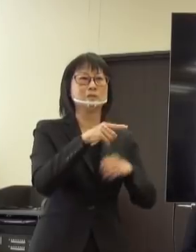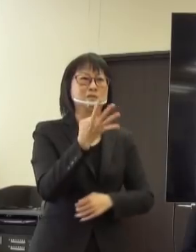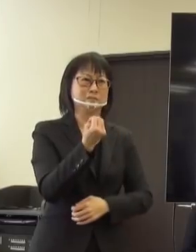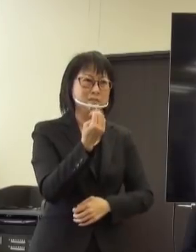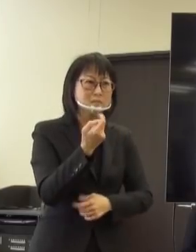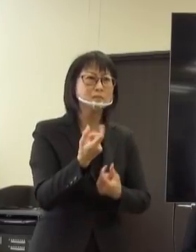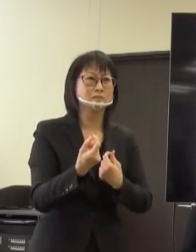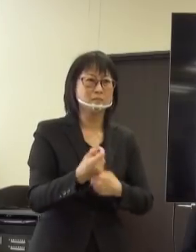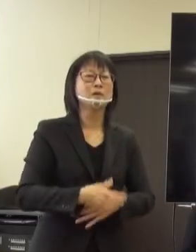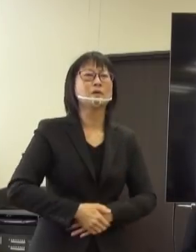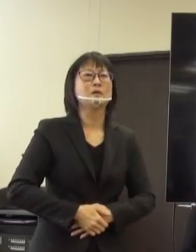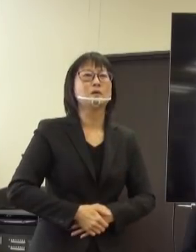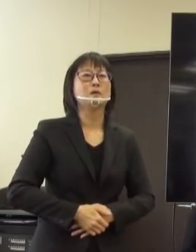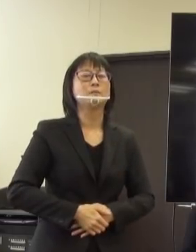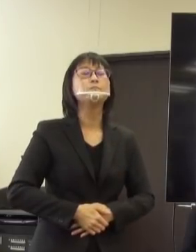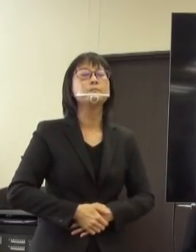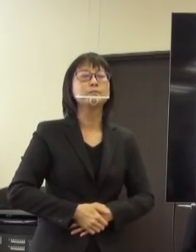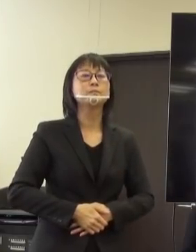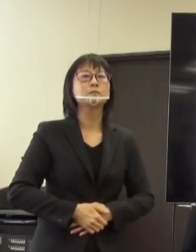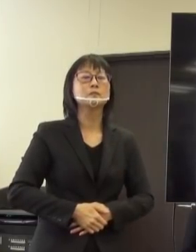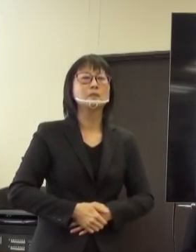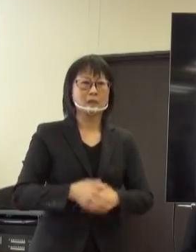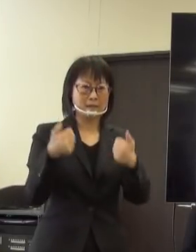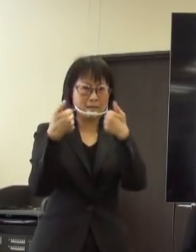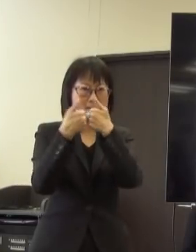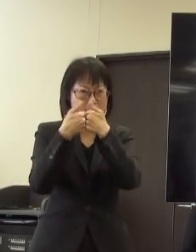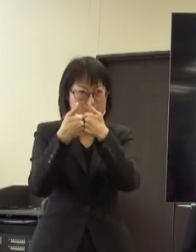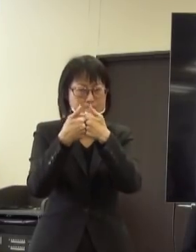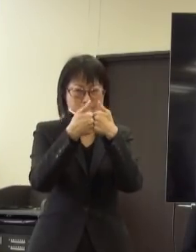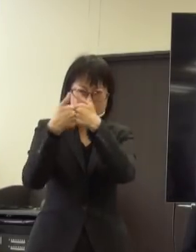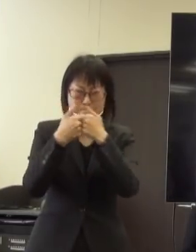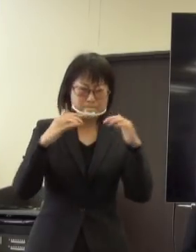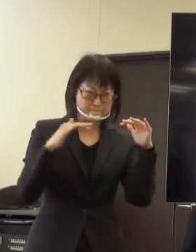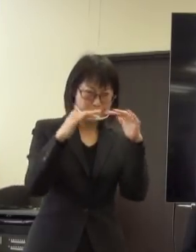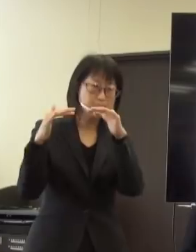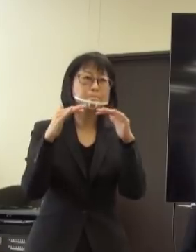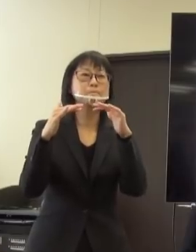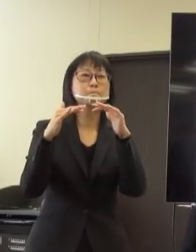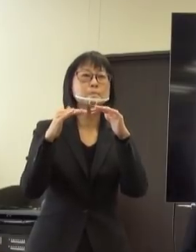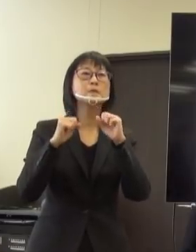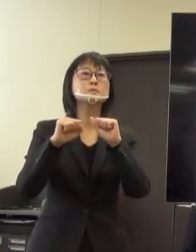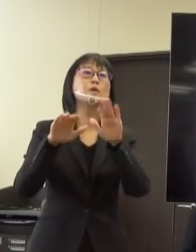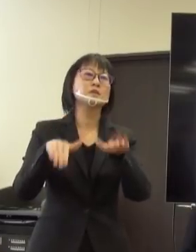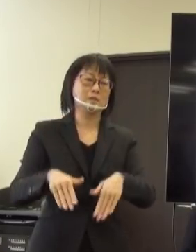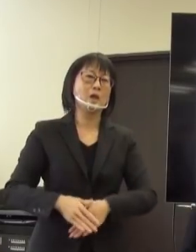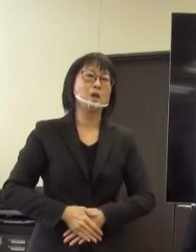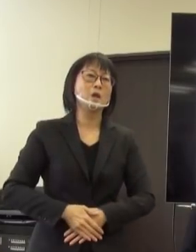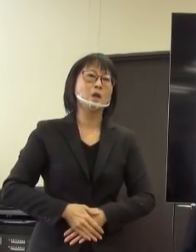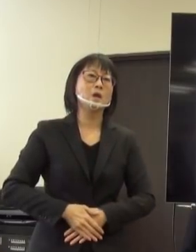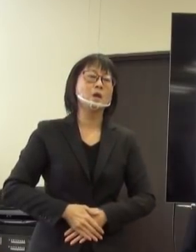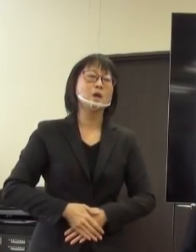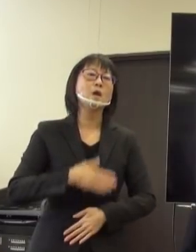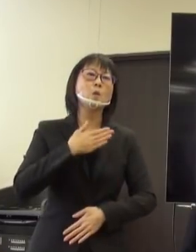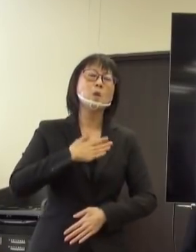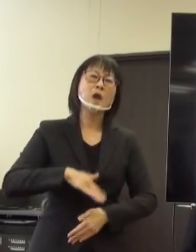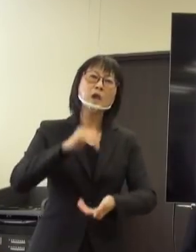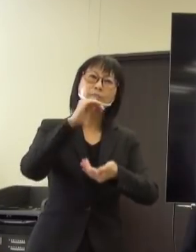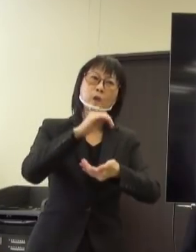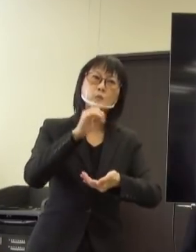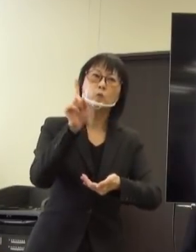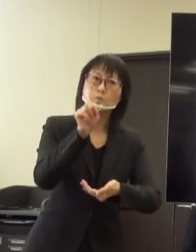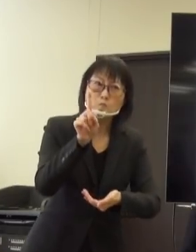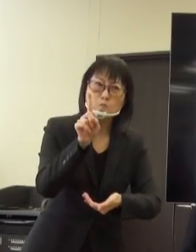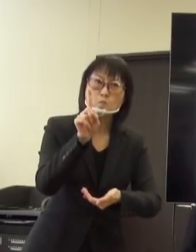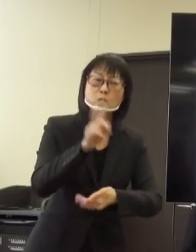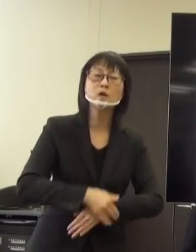日の会議でいろいろ検討しまして、分かったことをですね、非常に今